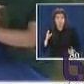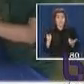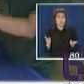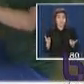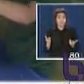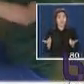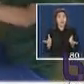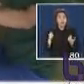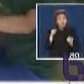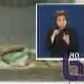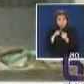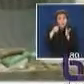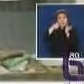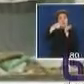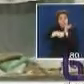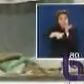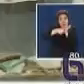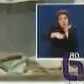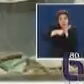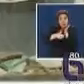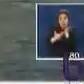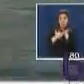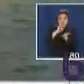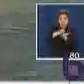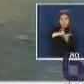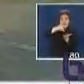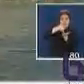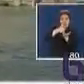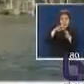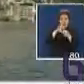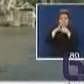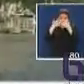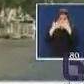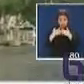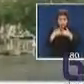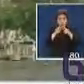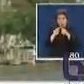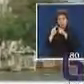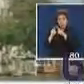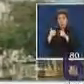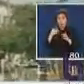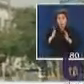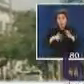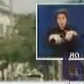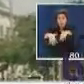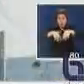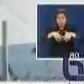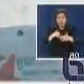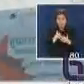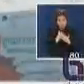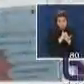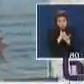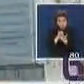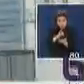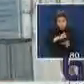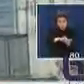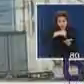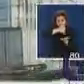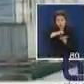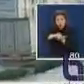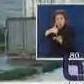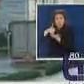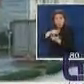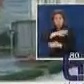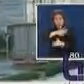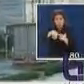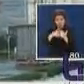มาตรการด้านภาษีและการฟื้นฟูภาคอุตสาหกรรมด้วยค่ะรวมถึงประชาชนทั่วไปซึ่งหลังจากจบการอั